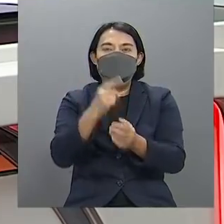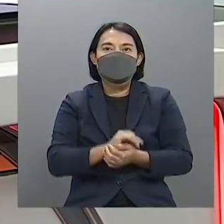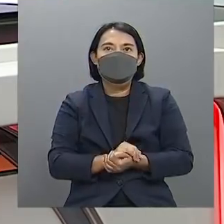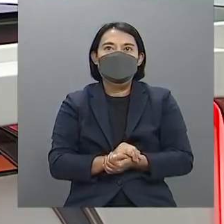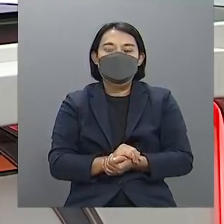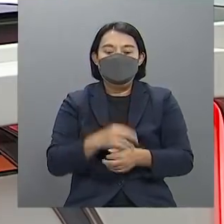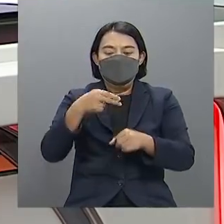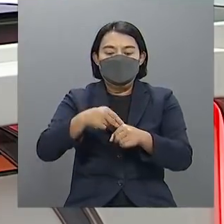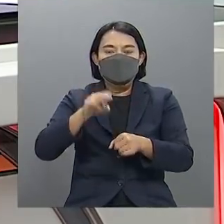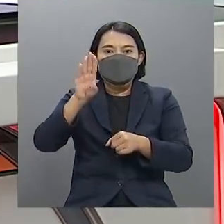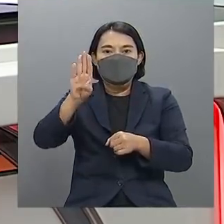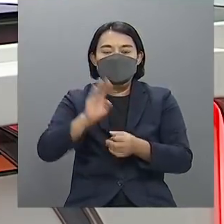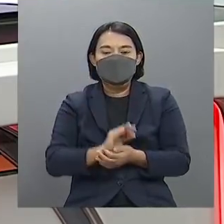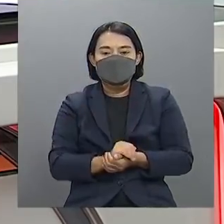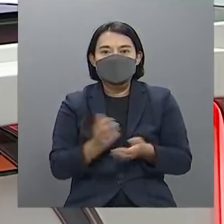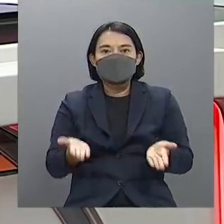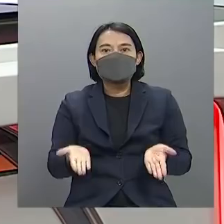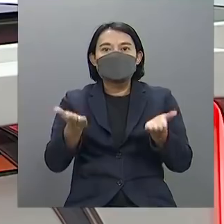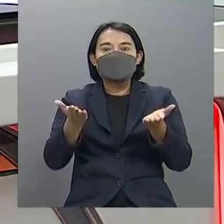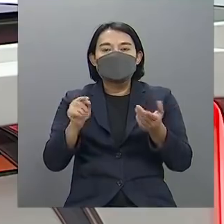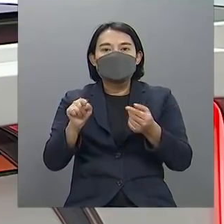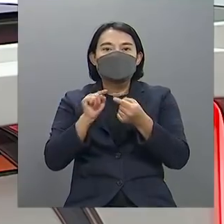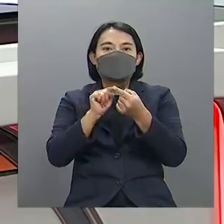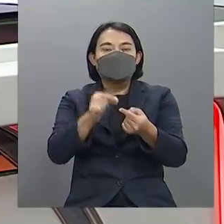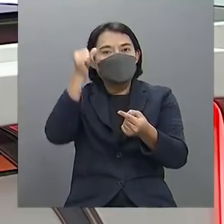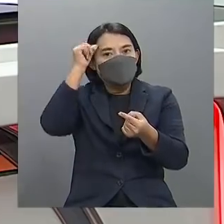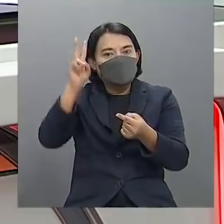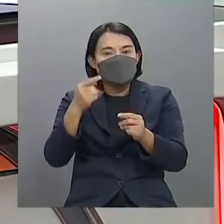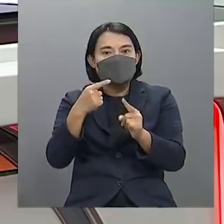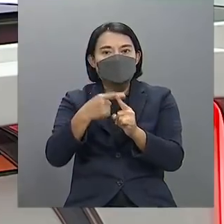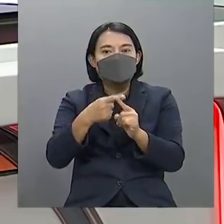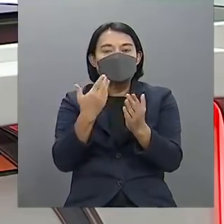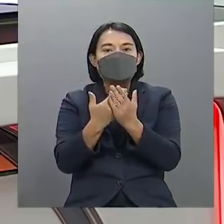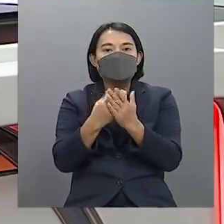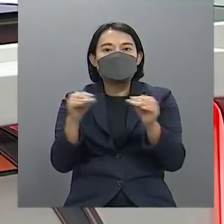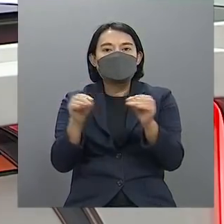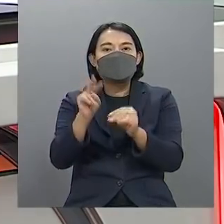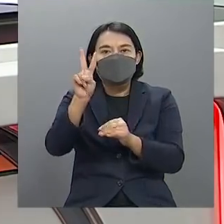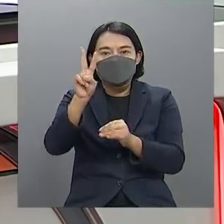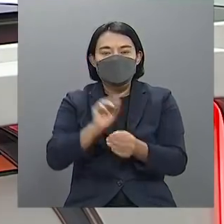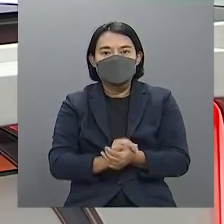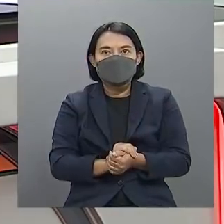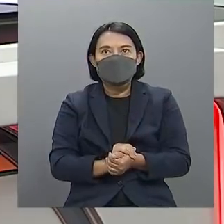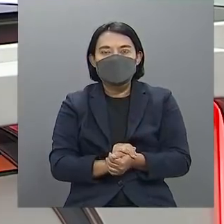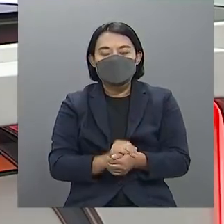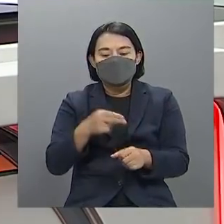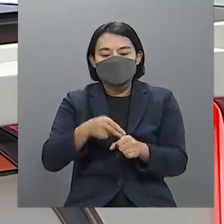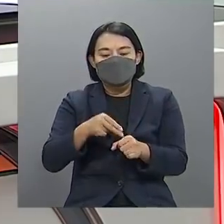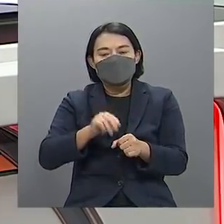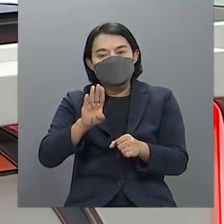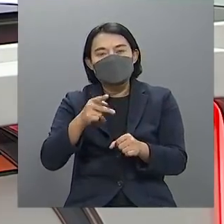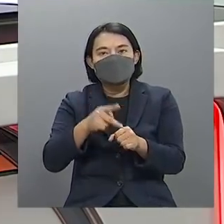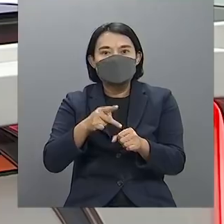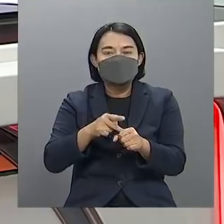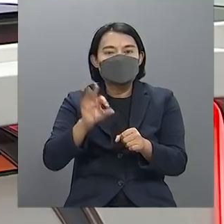เป็นการปรับขึ้นต่อเนื่อง2วันรวมแล้วเกือบจะ2บาทแล้วค่ะนี่เป็นชะตากรรมที่คนใช้น้ำมันเบนซินใช้แก๊สโซออจะต้องแ